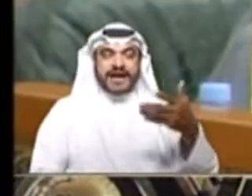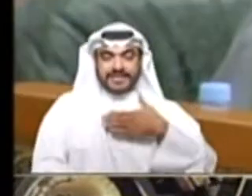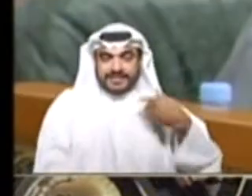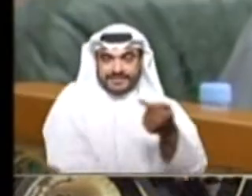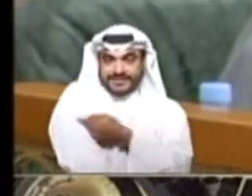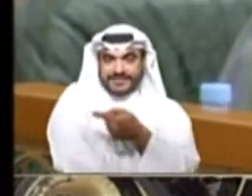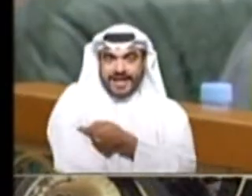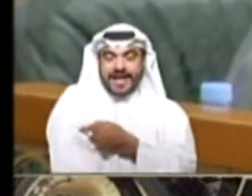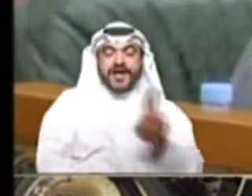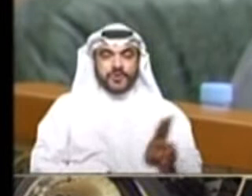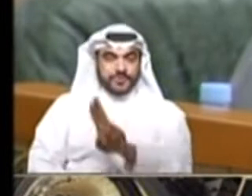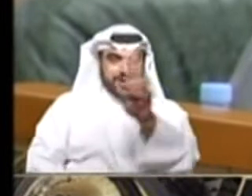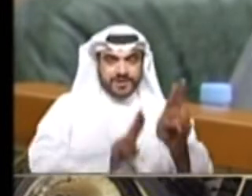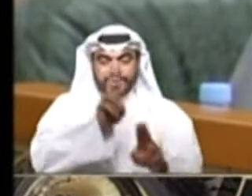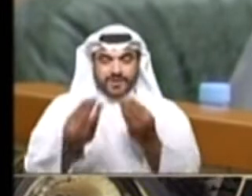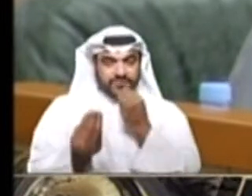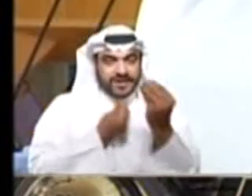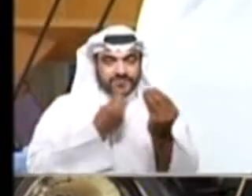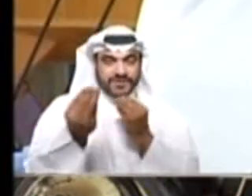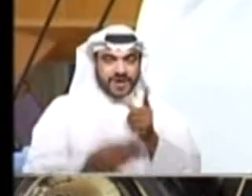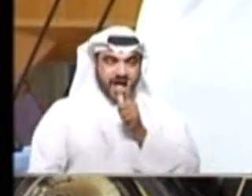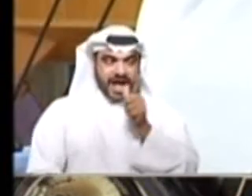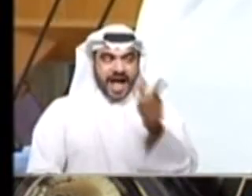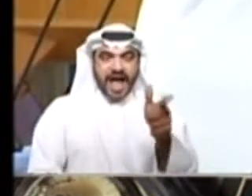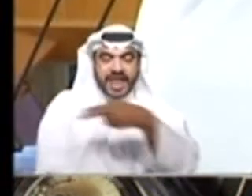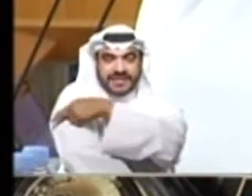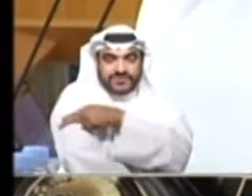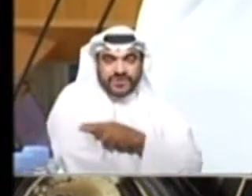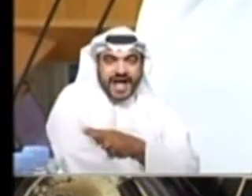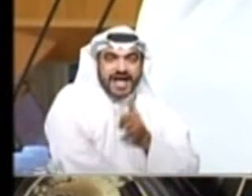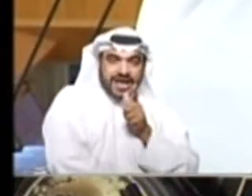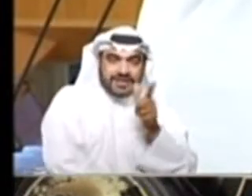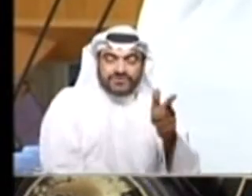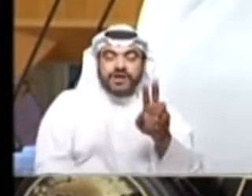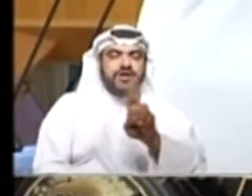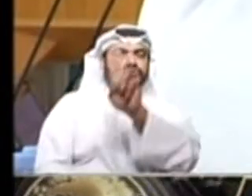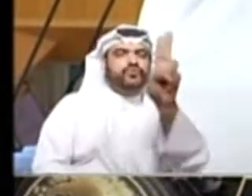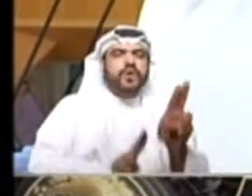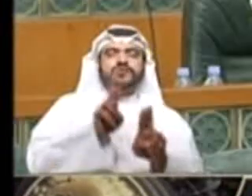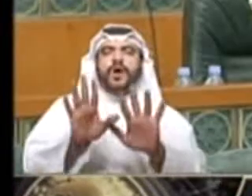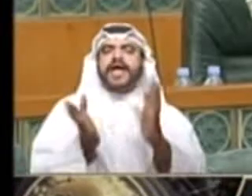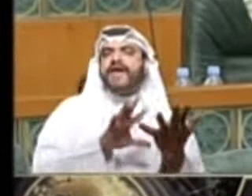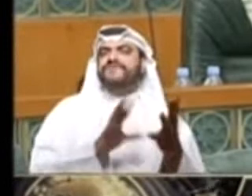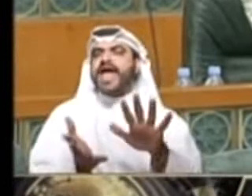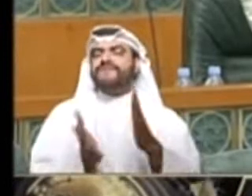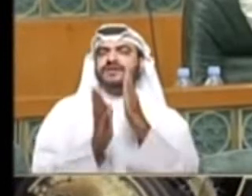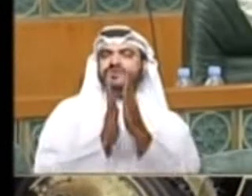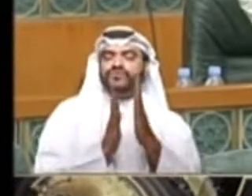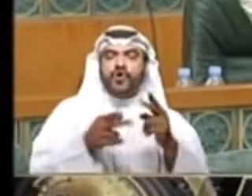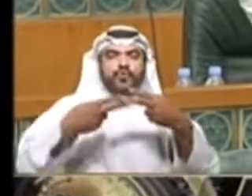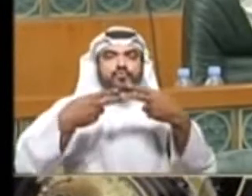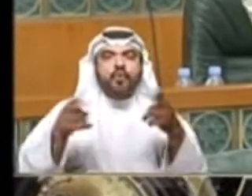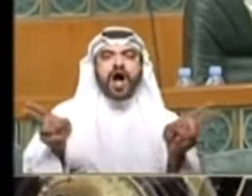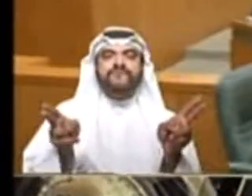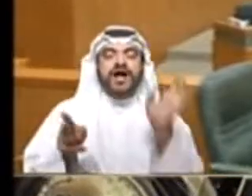المسؤولين بالوزارة. وأكد النائب يوسف الفضالة أن اللجنة بحثت عددا من الملفات المهمة بما فيها الموافقة على